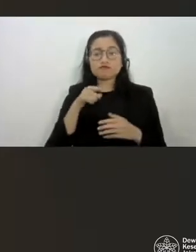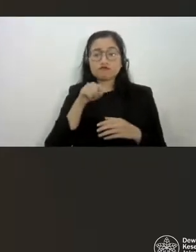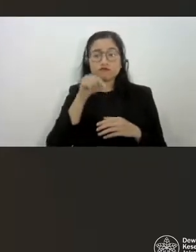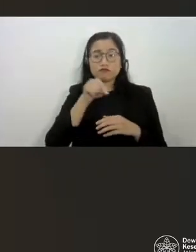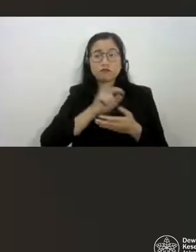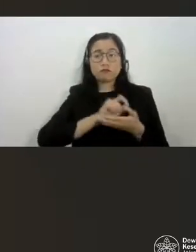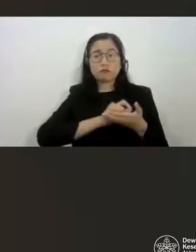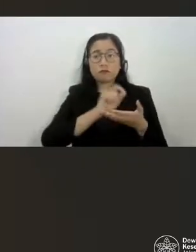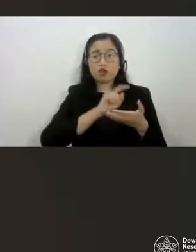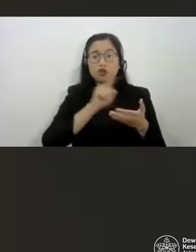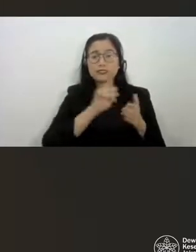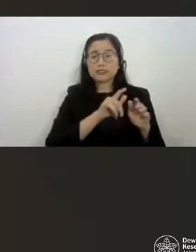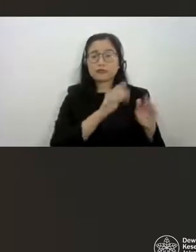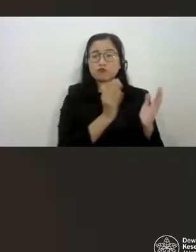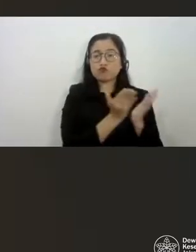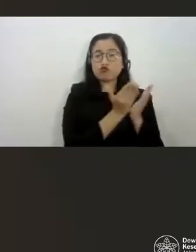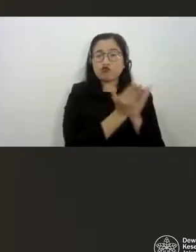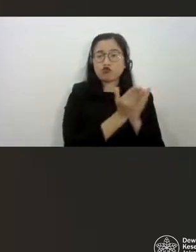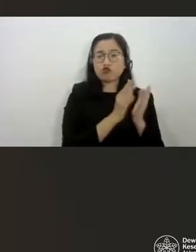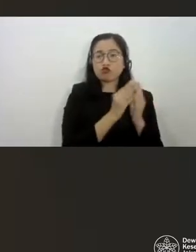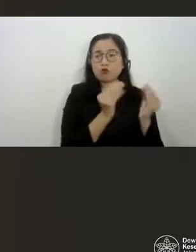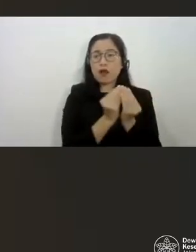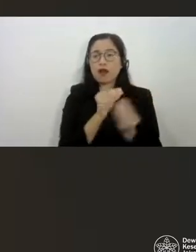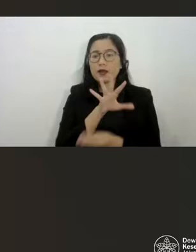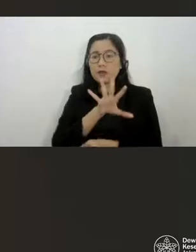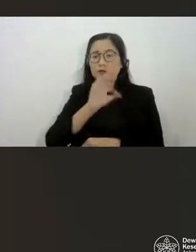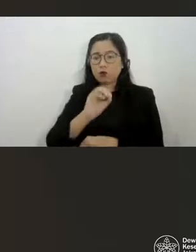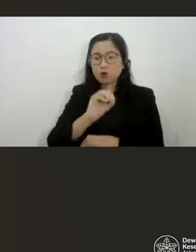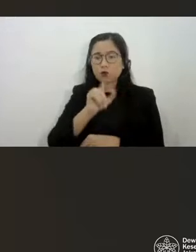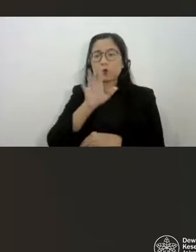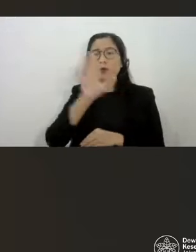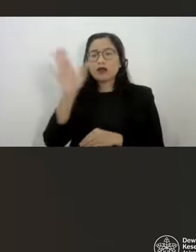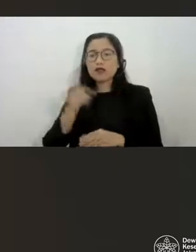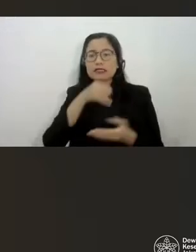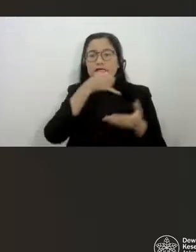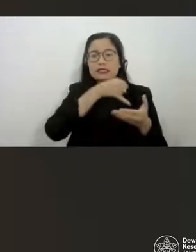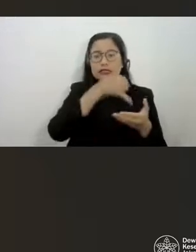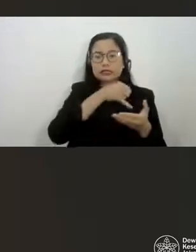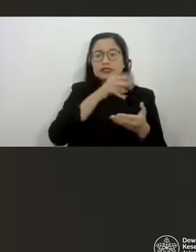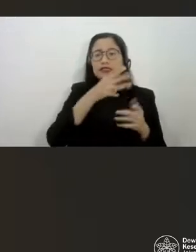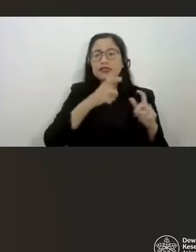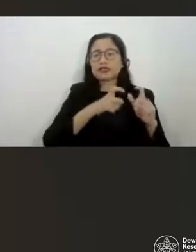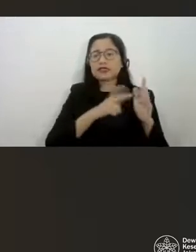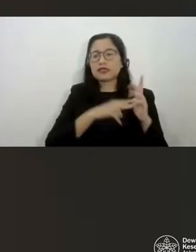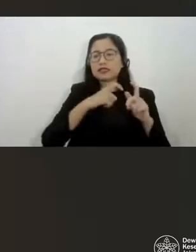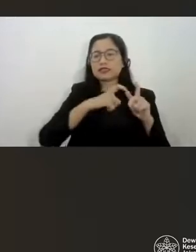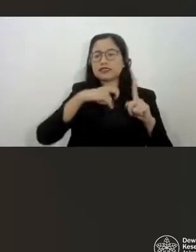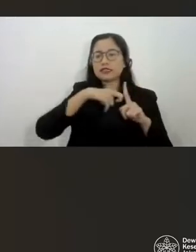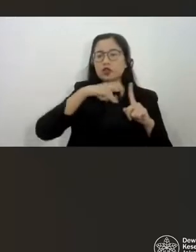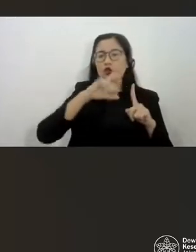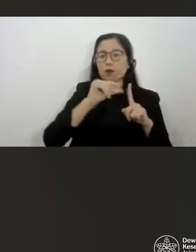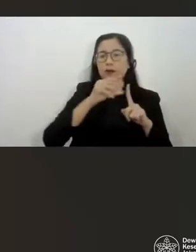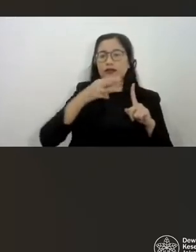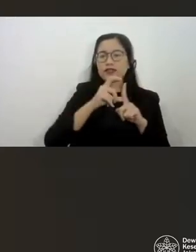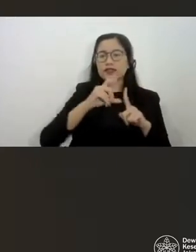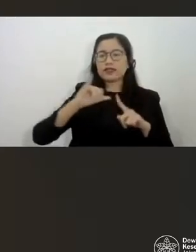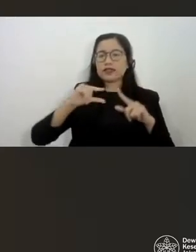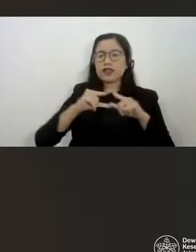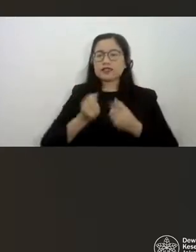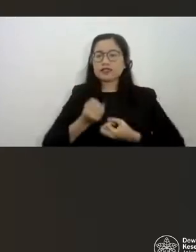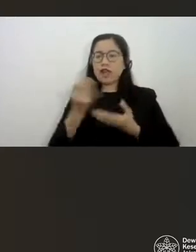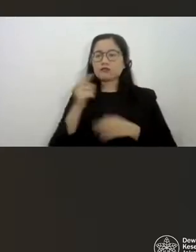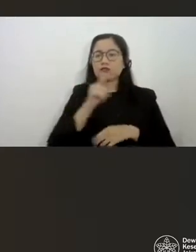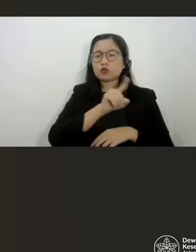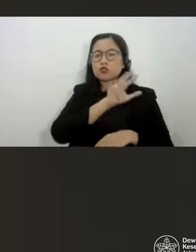ini dipercaya mengisi banyak entry dalam ensiklopedia Islam yang terbit tahun 1993, ensiklopedia